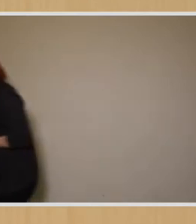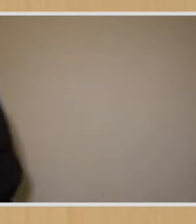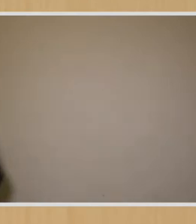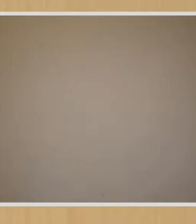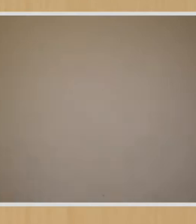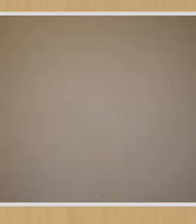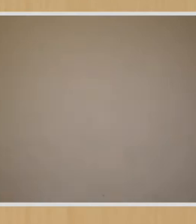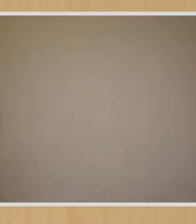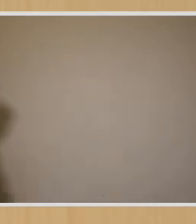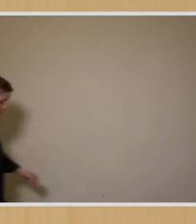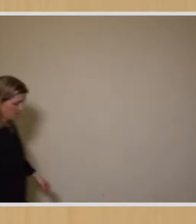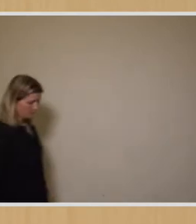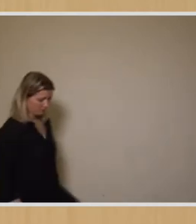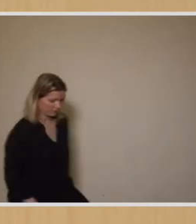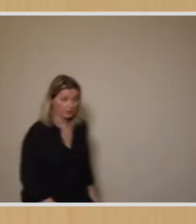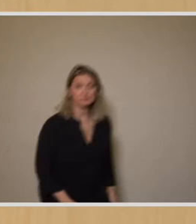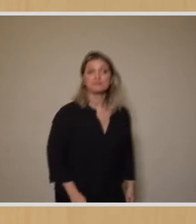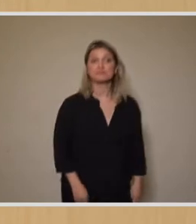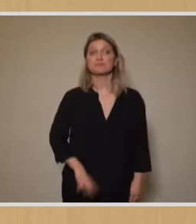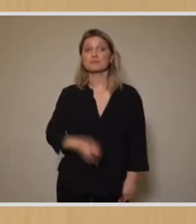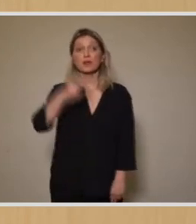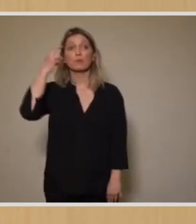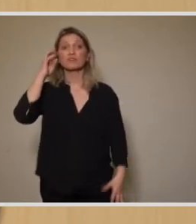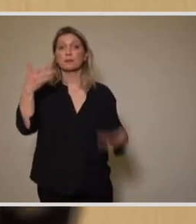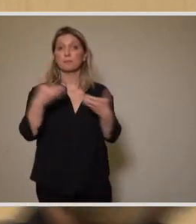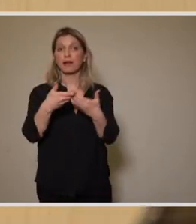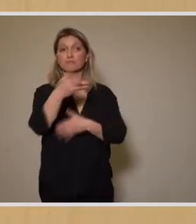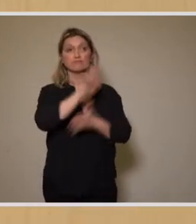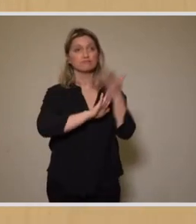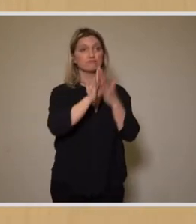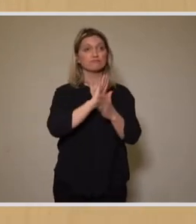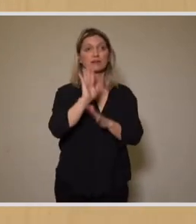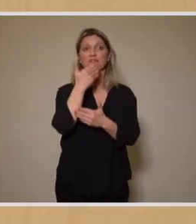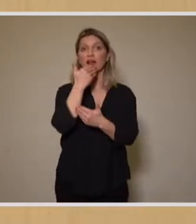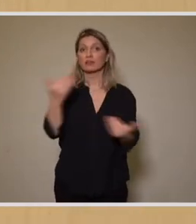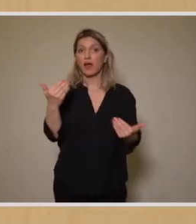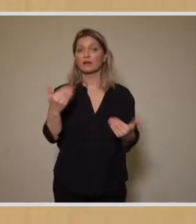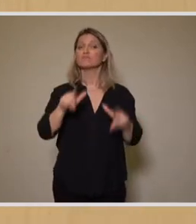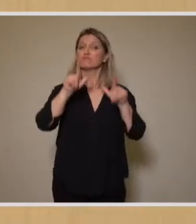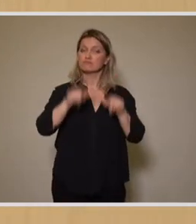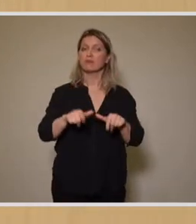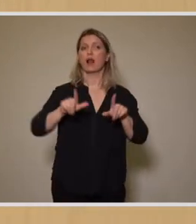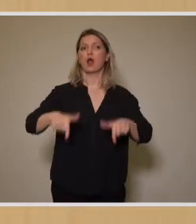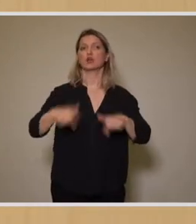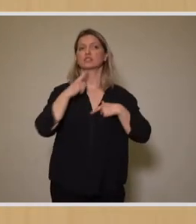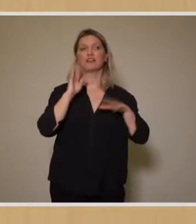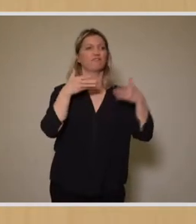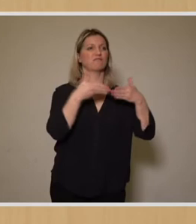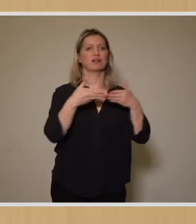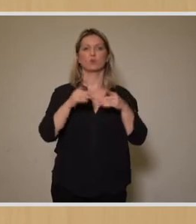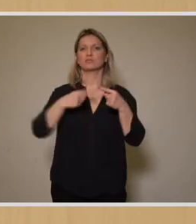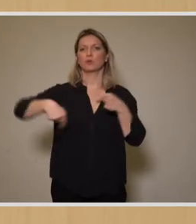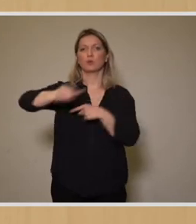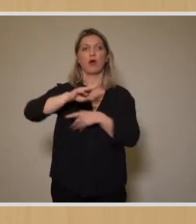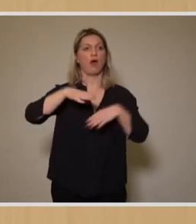Vielen Dank, Frau Professor Becker. Wir treten damit in die Fraktionsrunde ein. Und ist